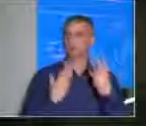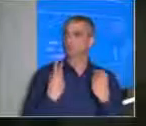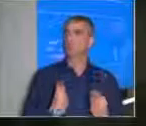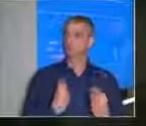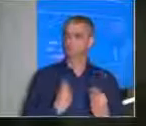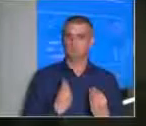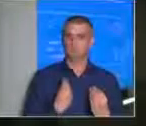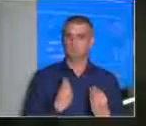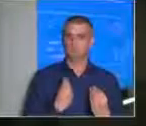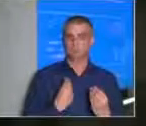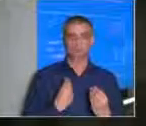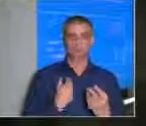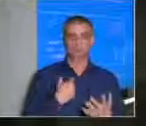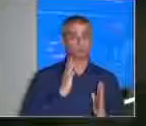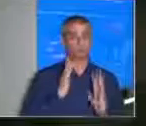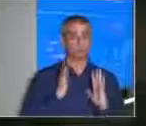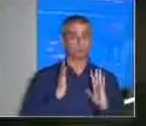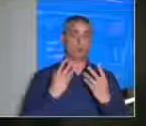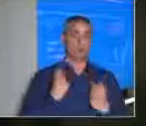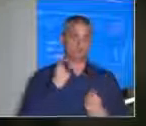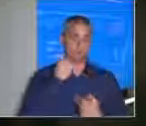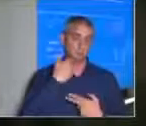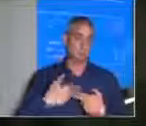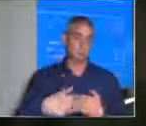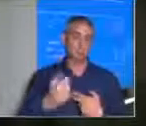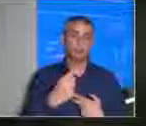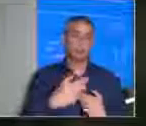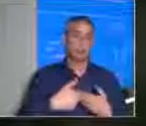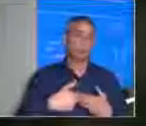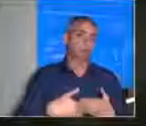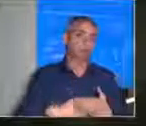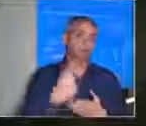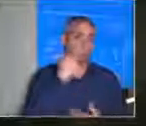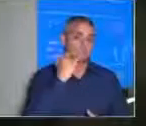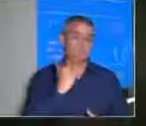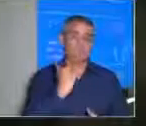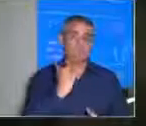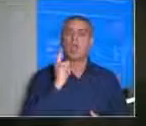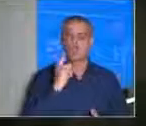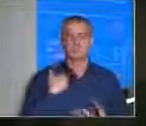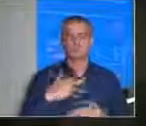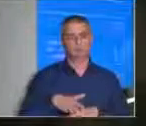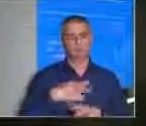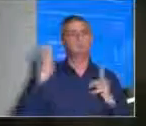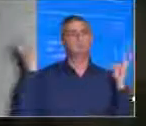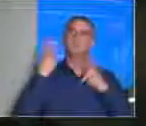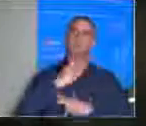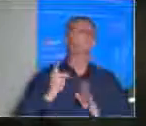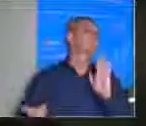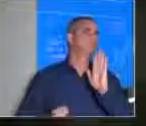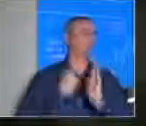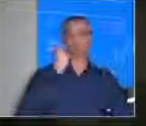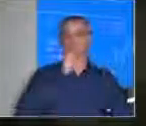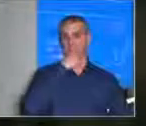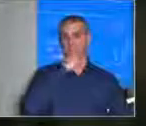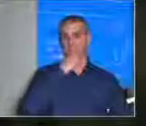well, I would even say very well, we'll see what happens over the next couple of weeks. But we're getting close to a very historic,